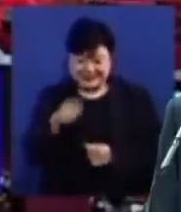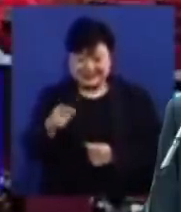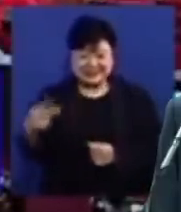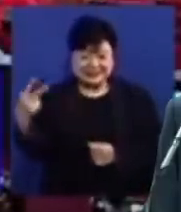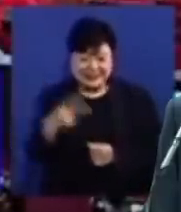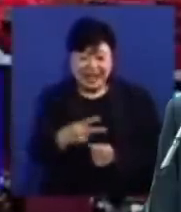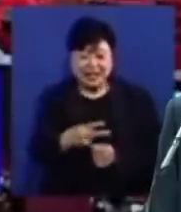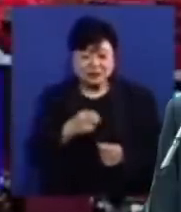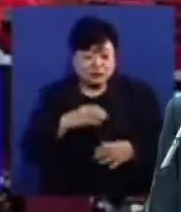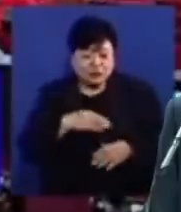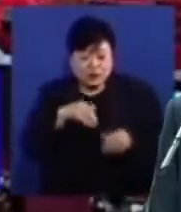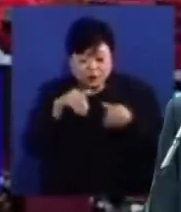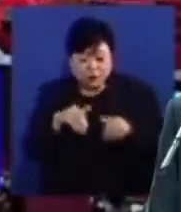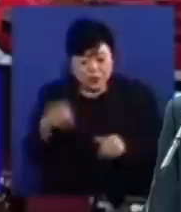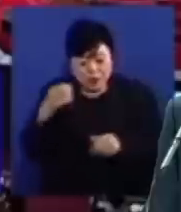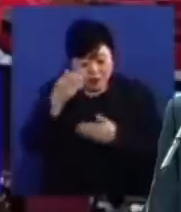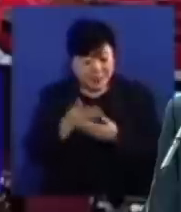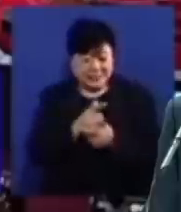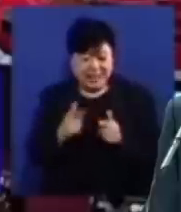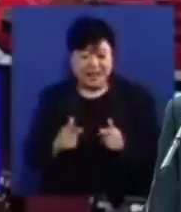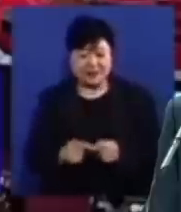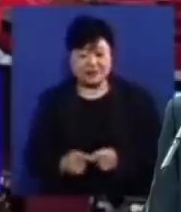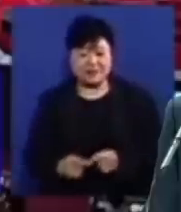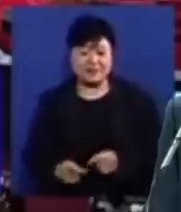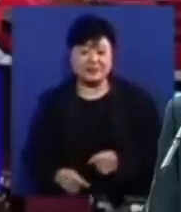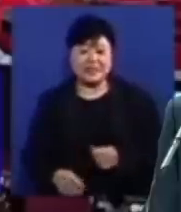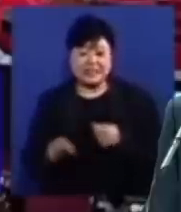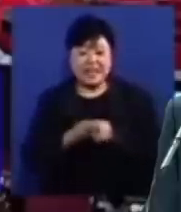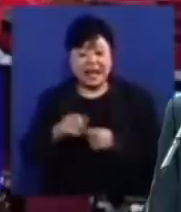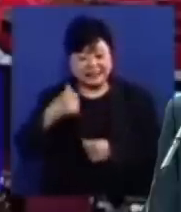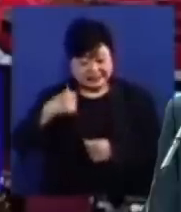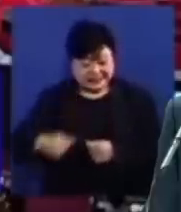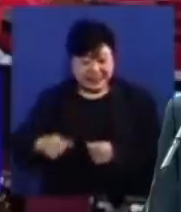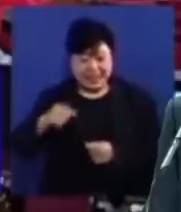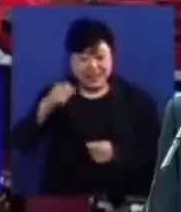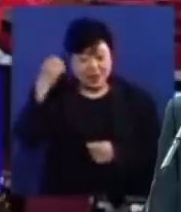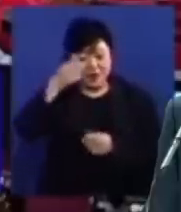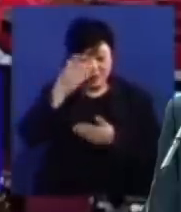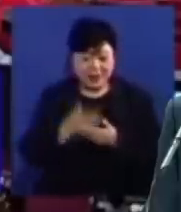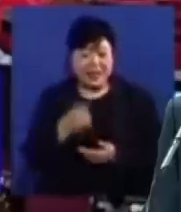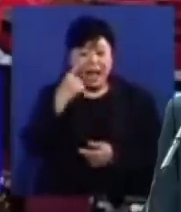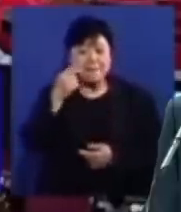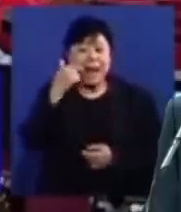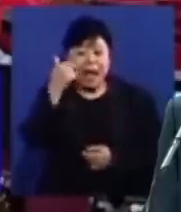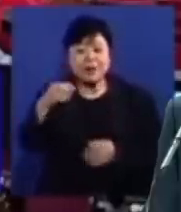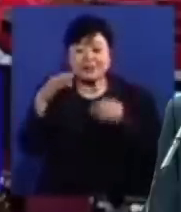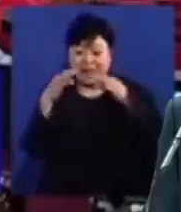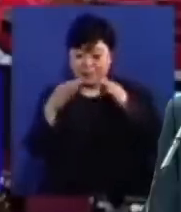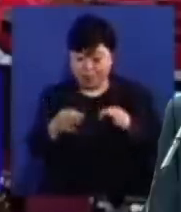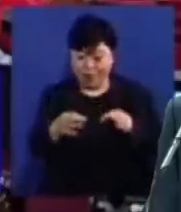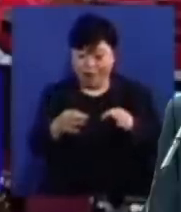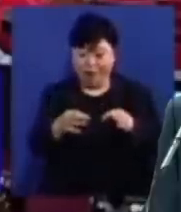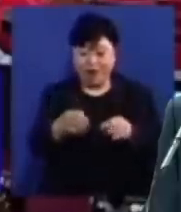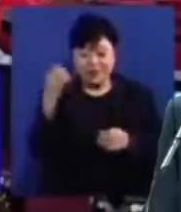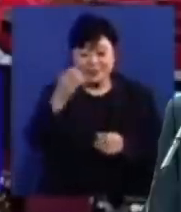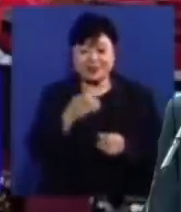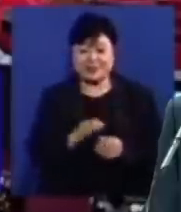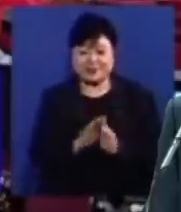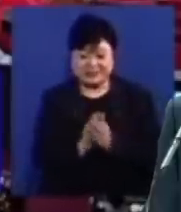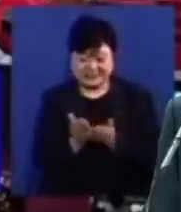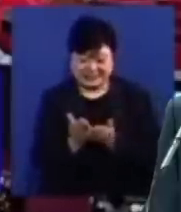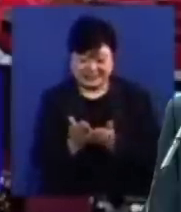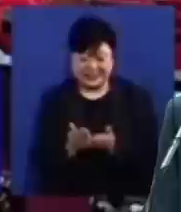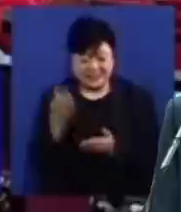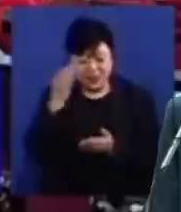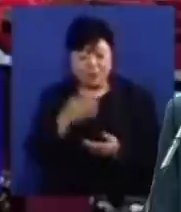다시 무서워하는 종의 영을 받지 아니하고 양자의 영을 받았으므로 우리가 아빠 아버지라 부르시느니라. 성령이 친히 우리의